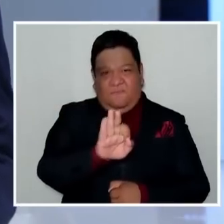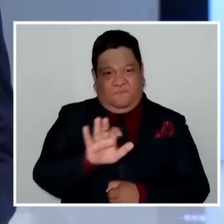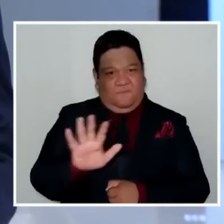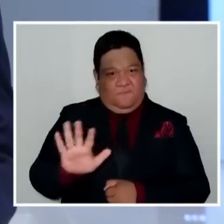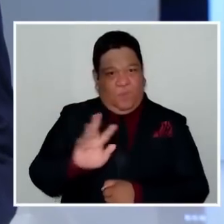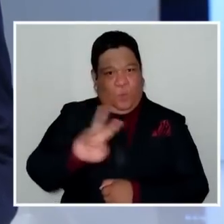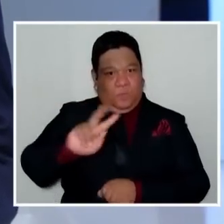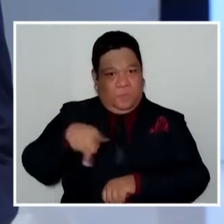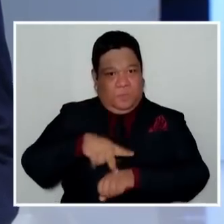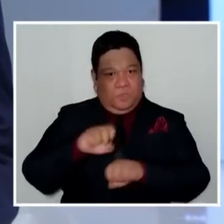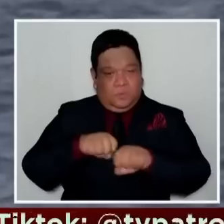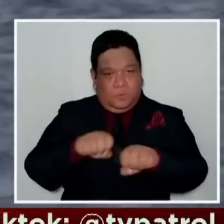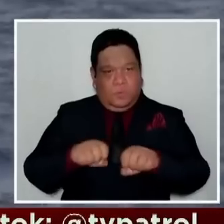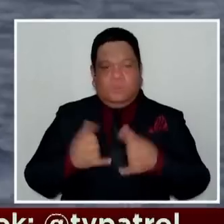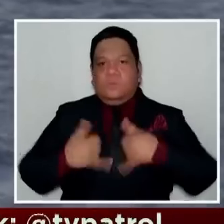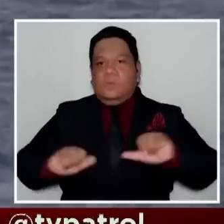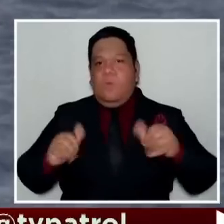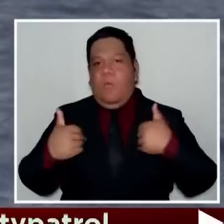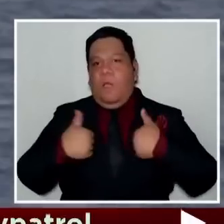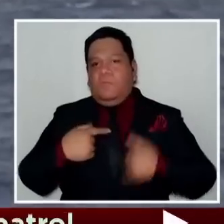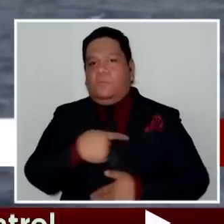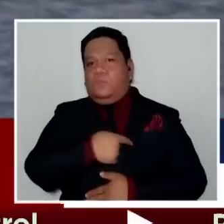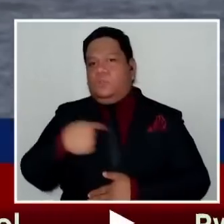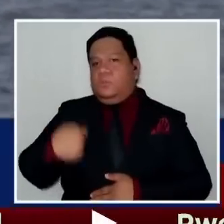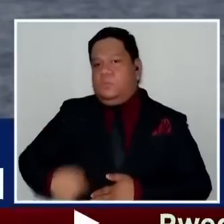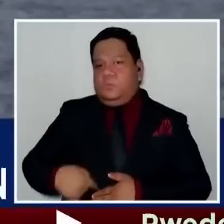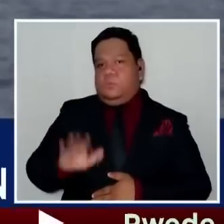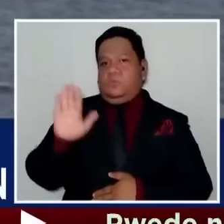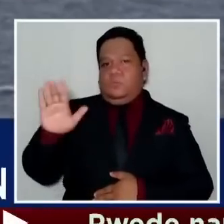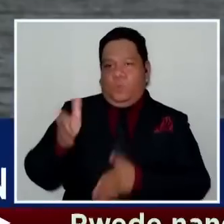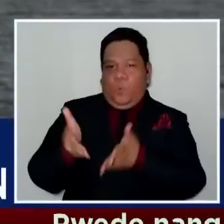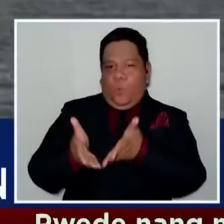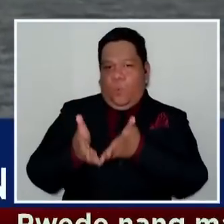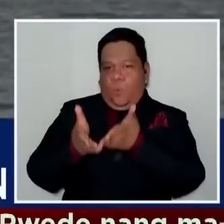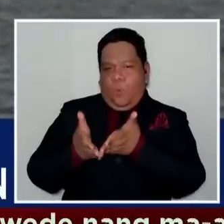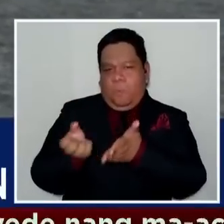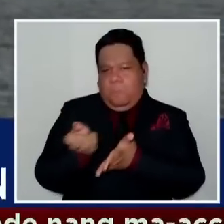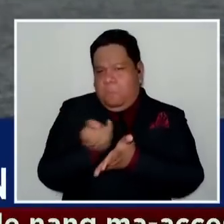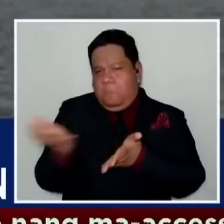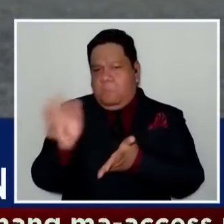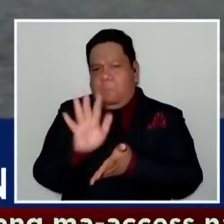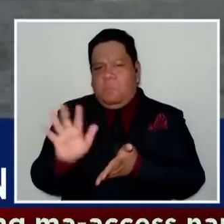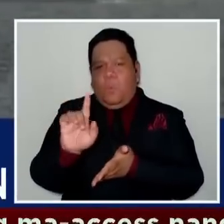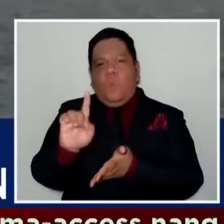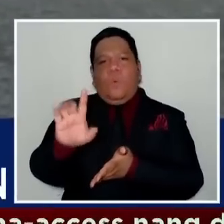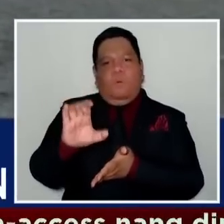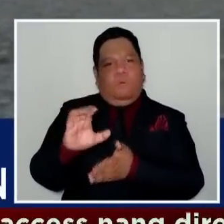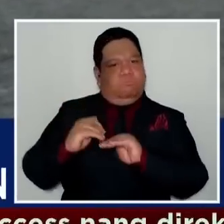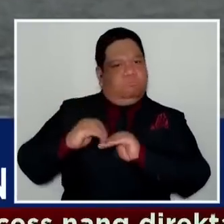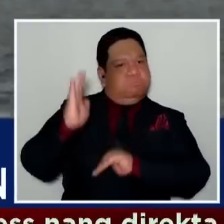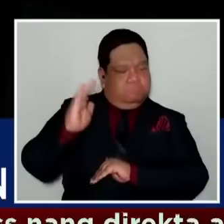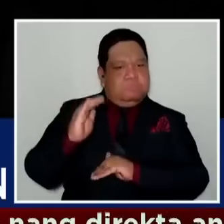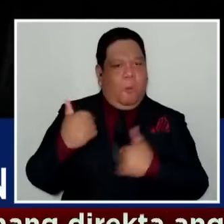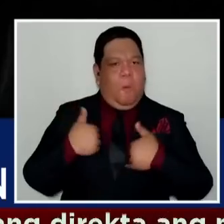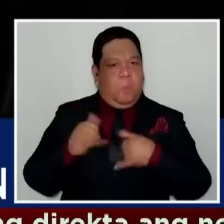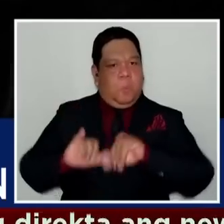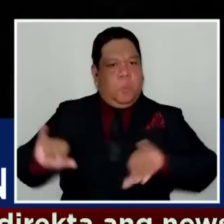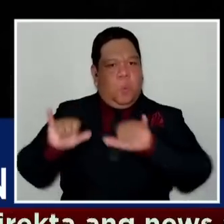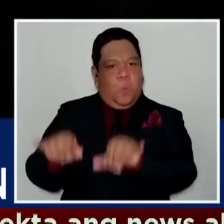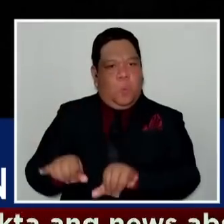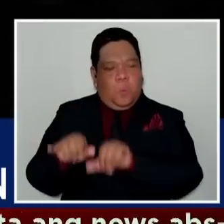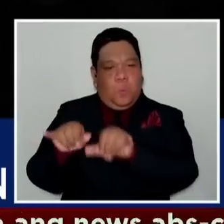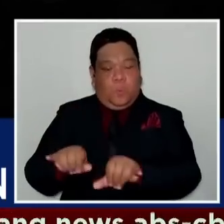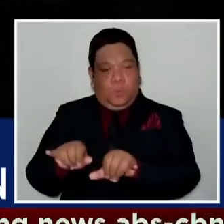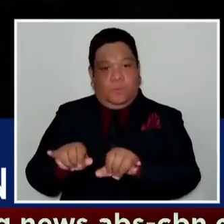Militia. Ito'y isang linggo matapos silang unang maispatan ng Philippine Coast Guard sa natural lugar. At ayon sa Philippine Coast